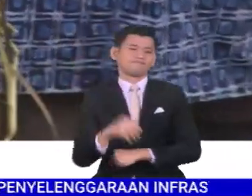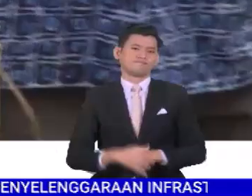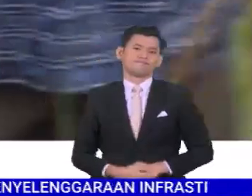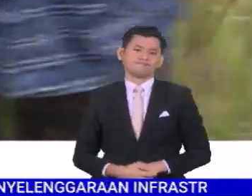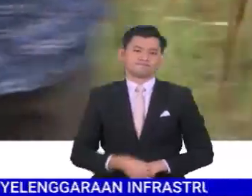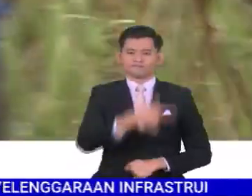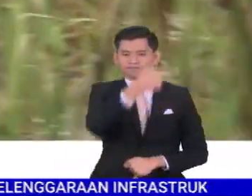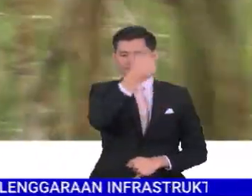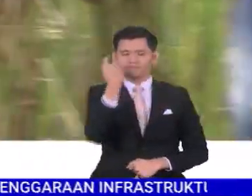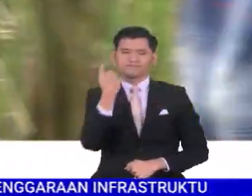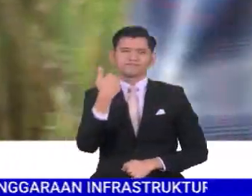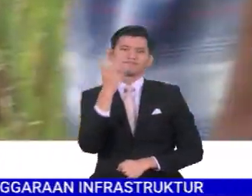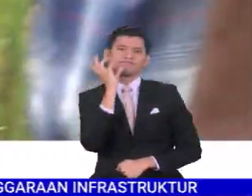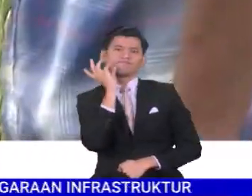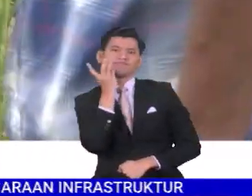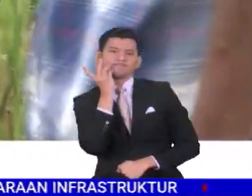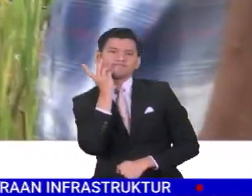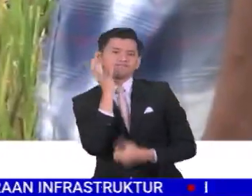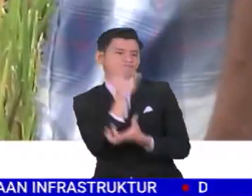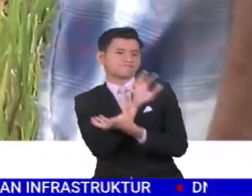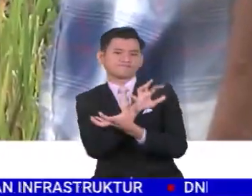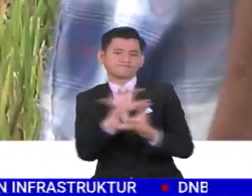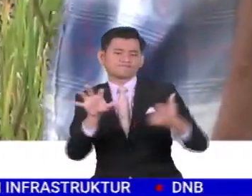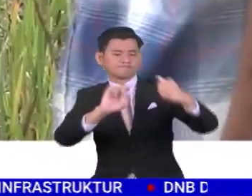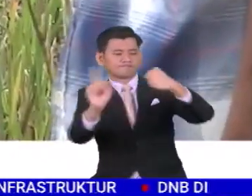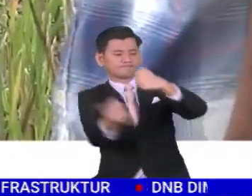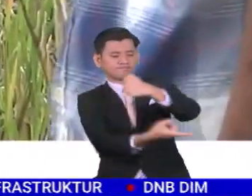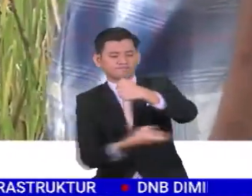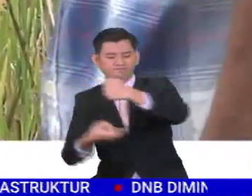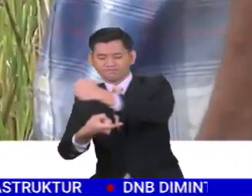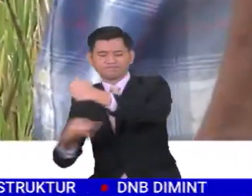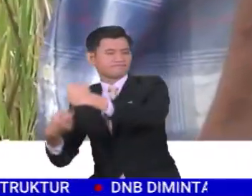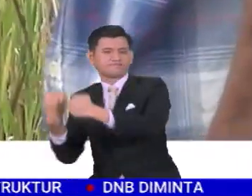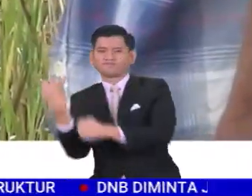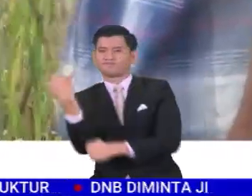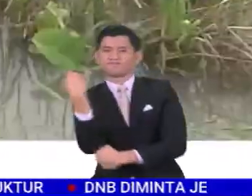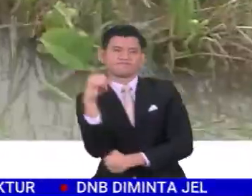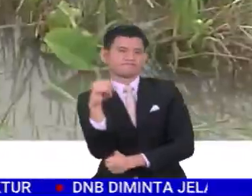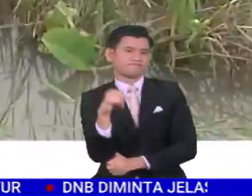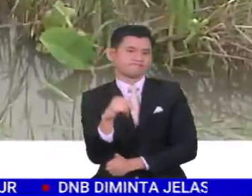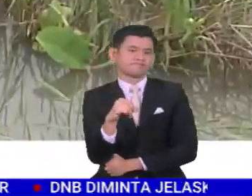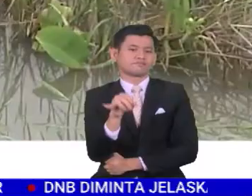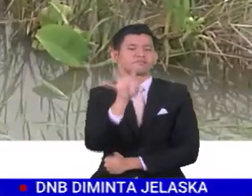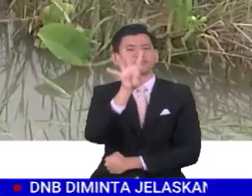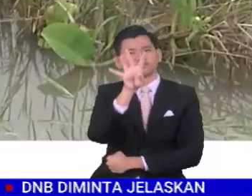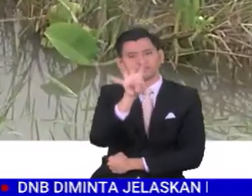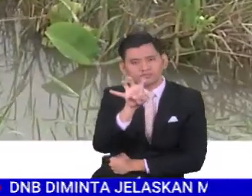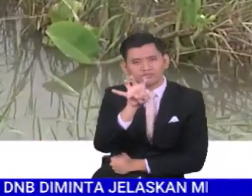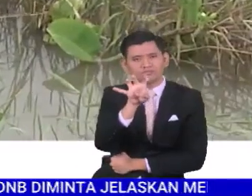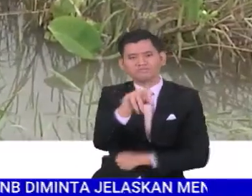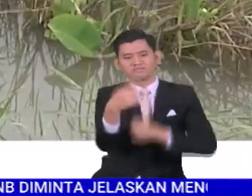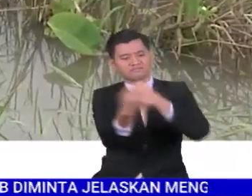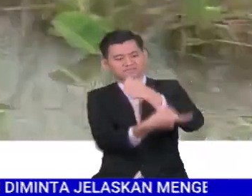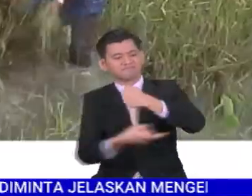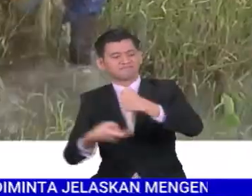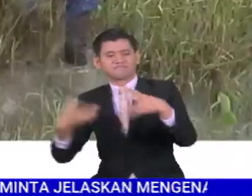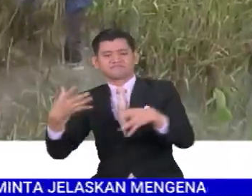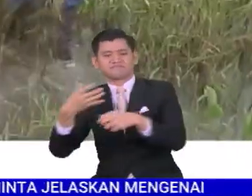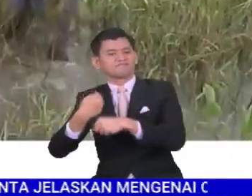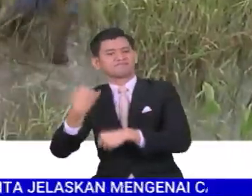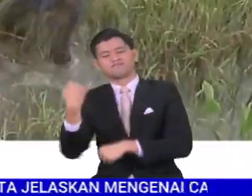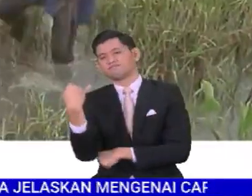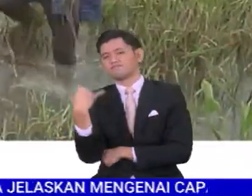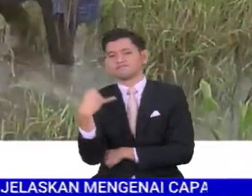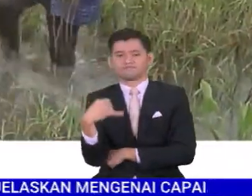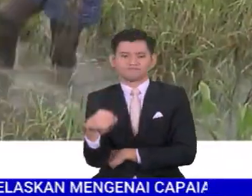padi selega. 70 kena bunyi. 40 potong eh. Tak ada. Boleh ambil